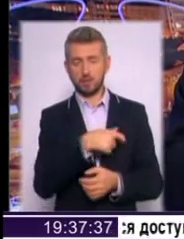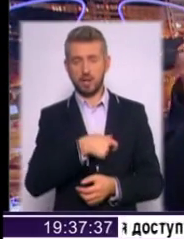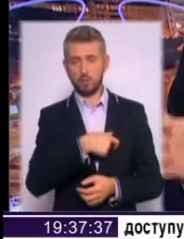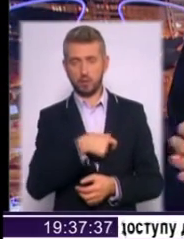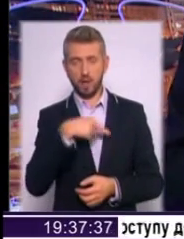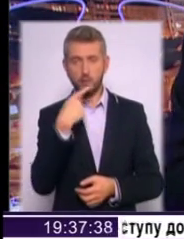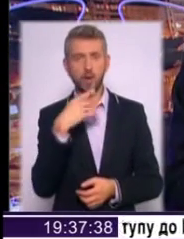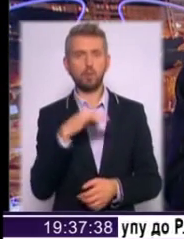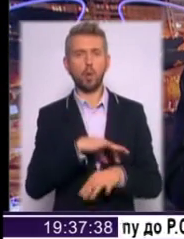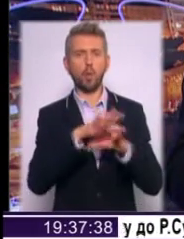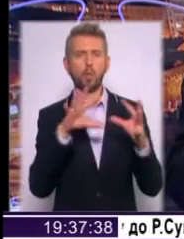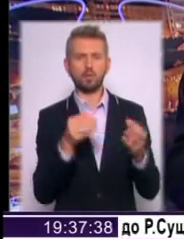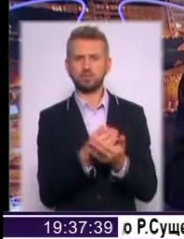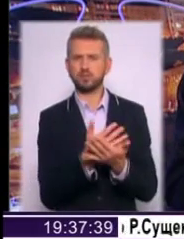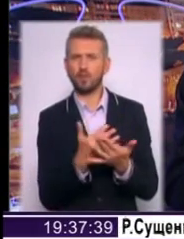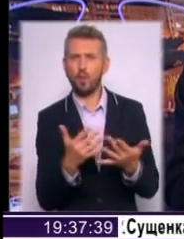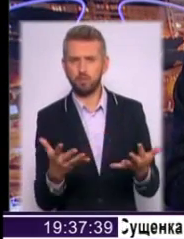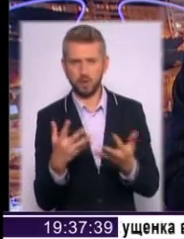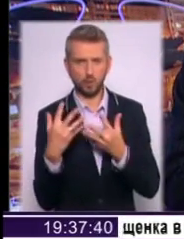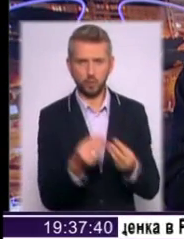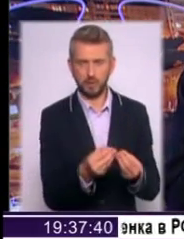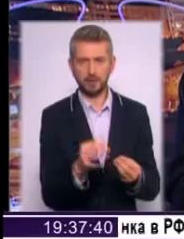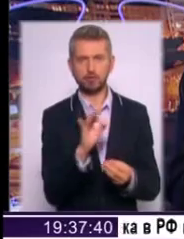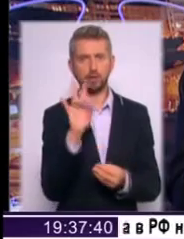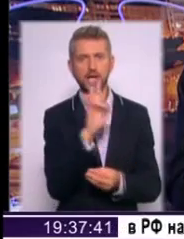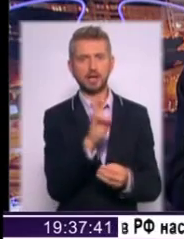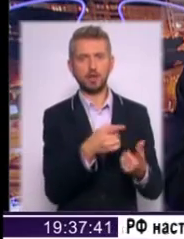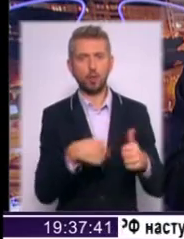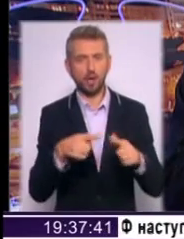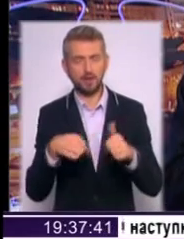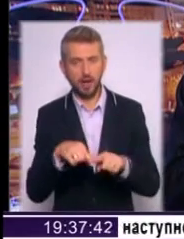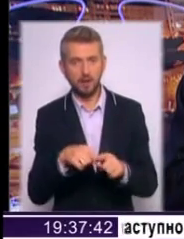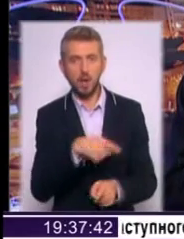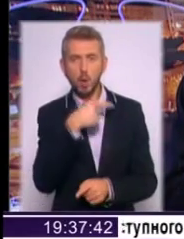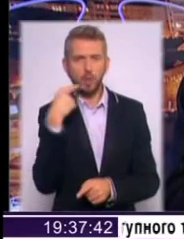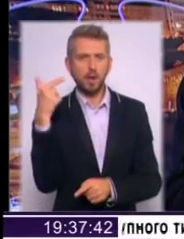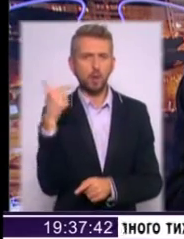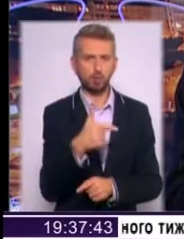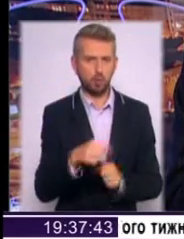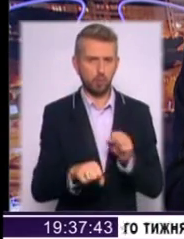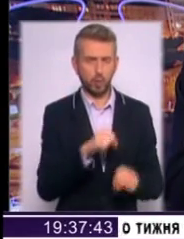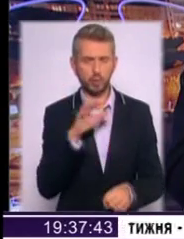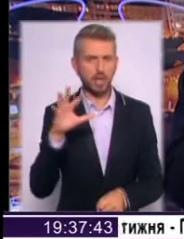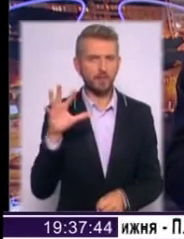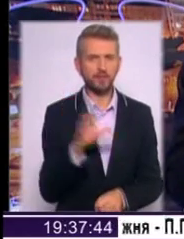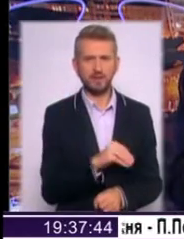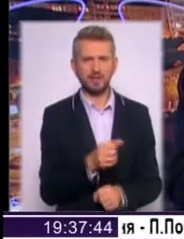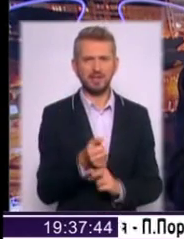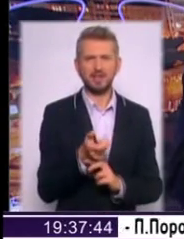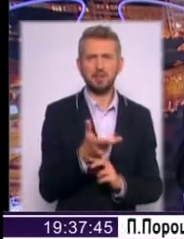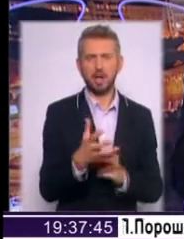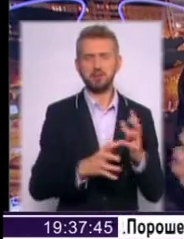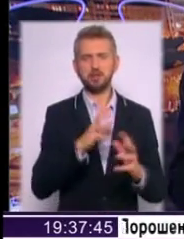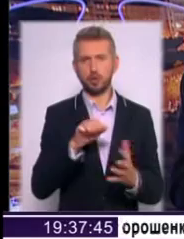про комплекс утисків щодо релігійних організацій. Росія грубо порушила цілий пакет